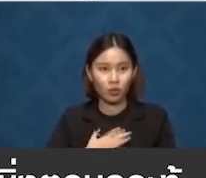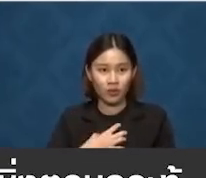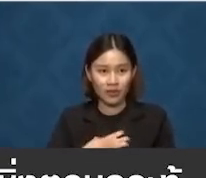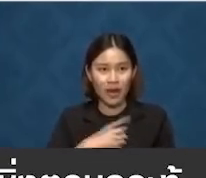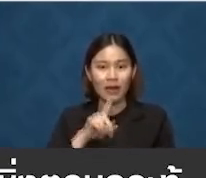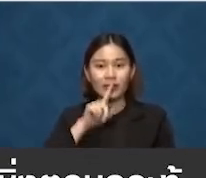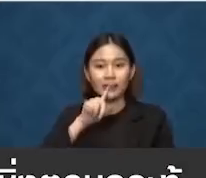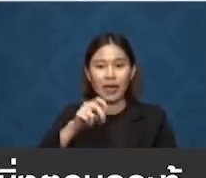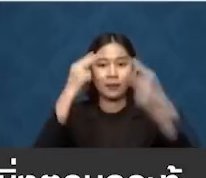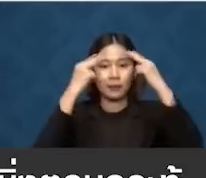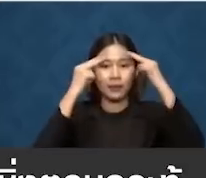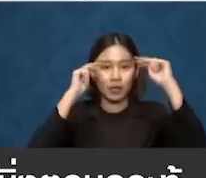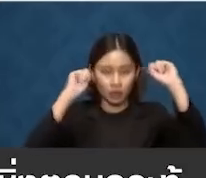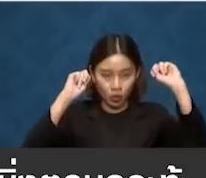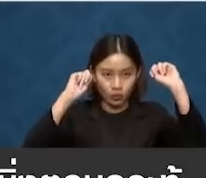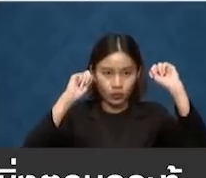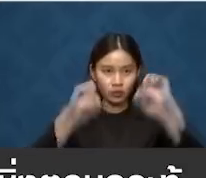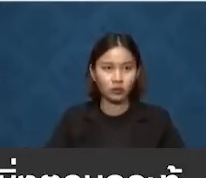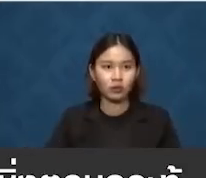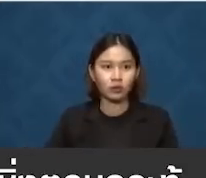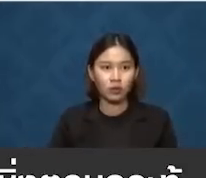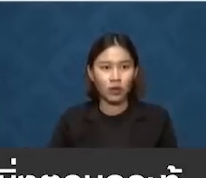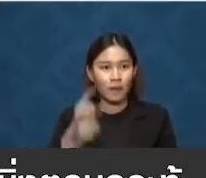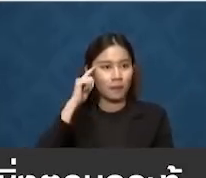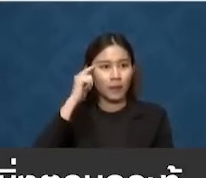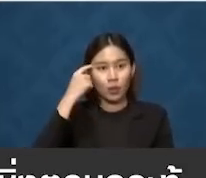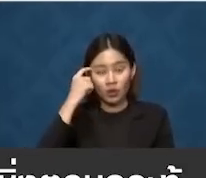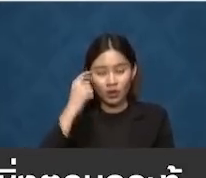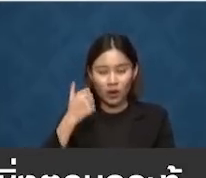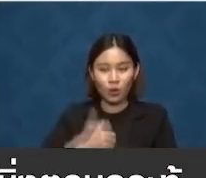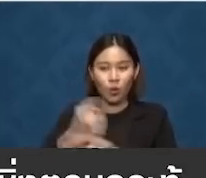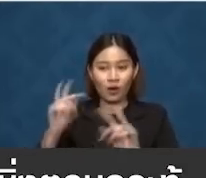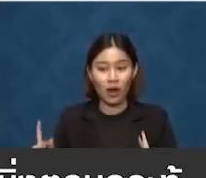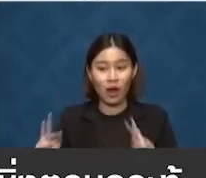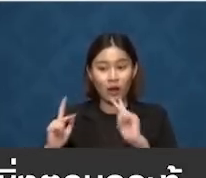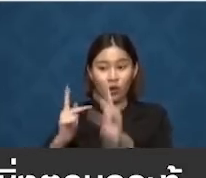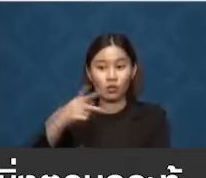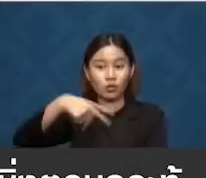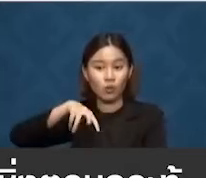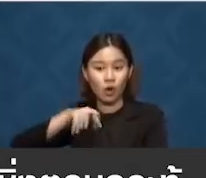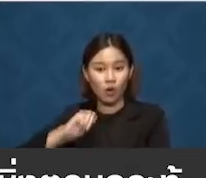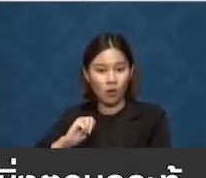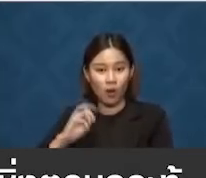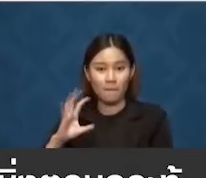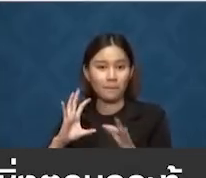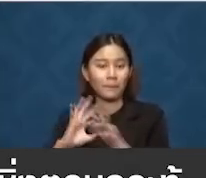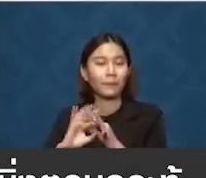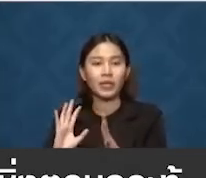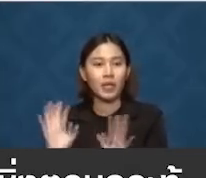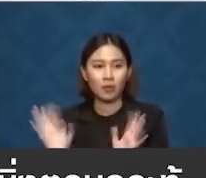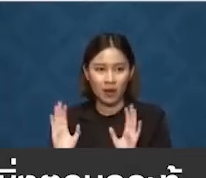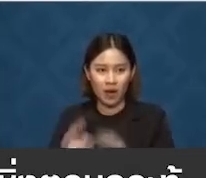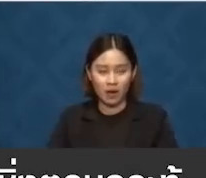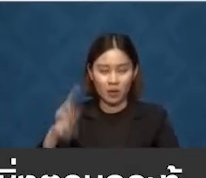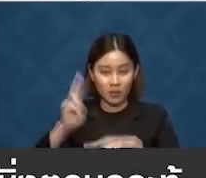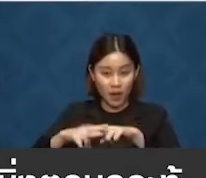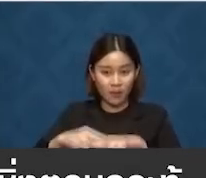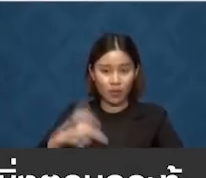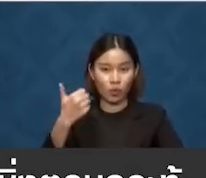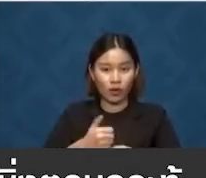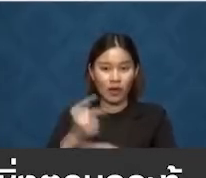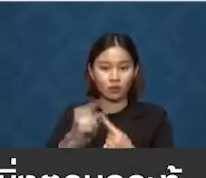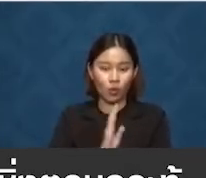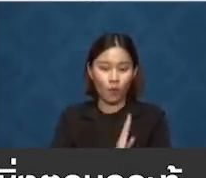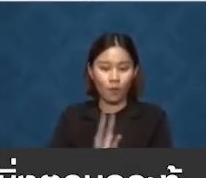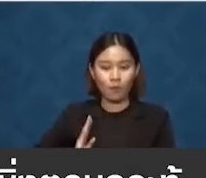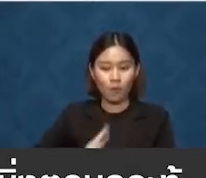คุณณัฐวุฒิก็ไปแย้งท่านประธานนะว่าสิ่งที่ประธานได้เสนอแนะในการทำหน้าที่ของส.ส.เนี่ยว่าทำไมไม่ถามรัฐมนตรีให้ถูก